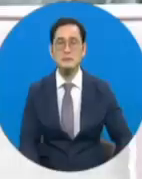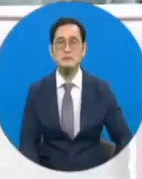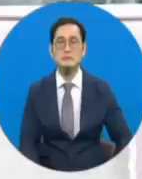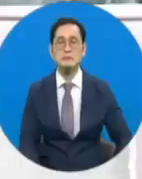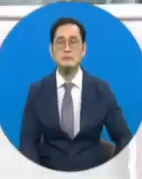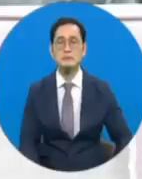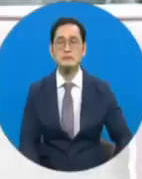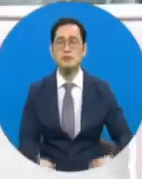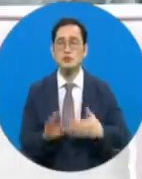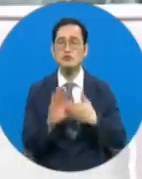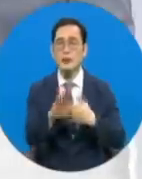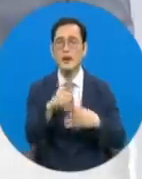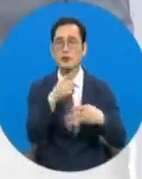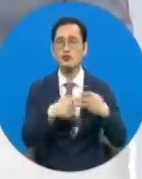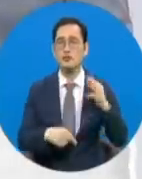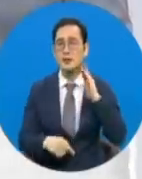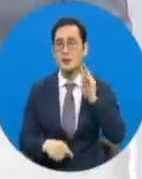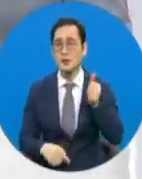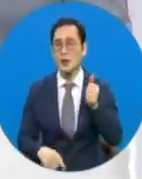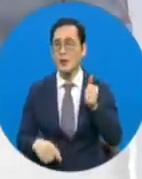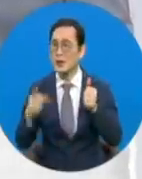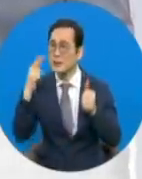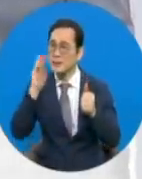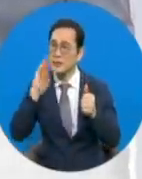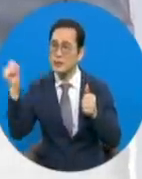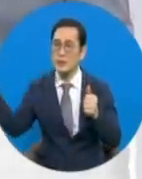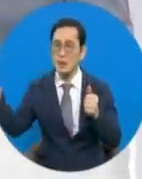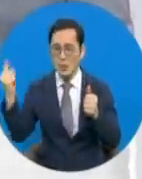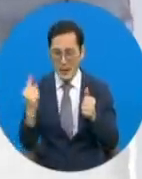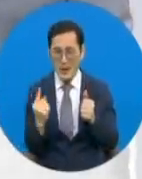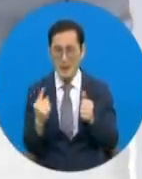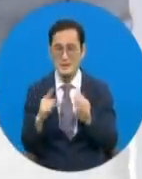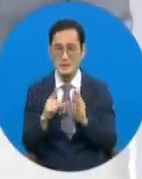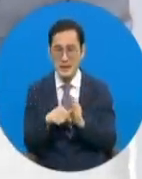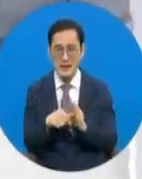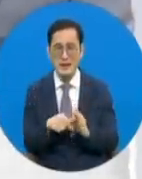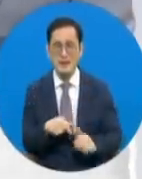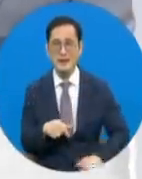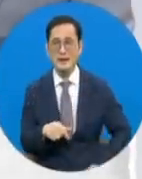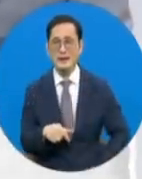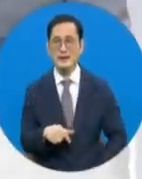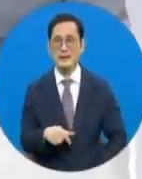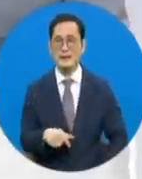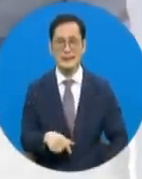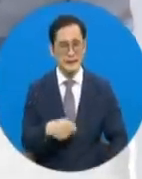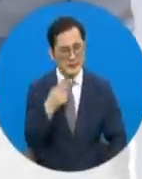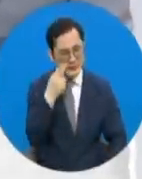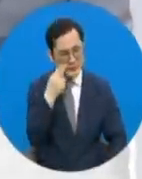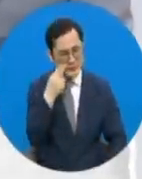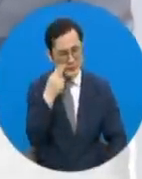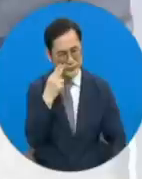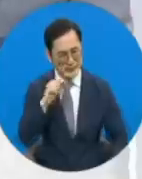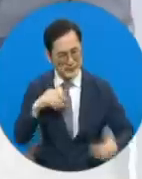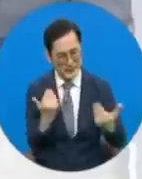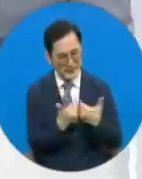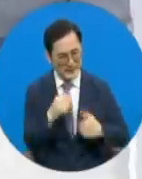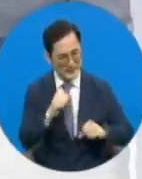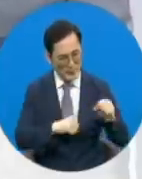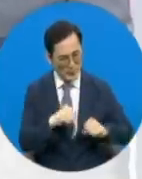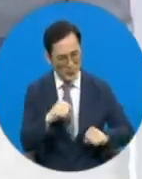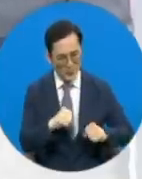온 바이든 대통령이 또 한 번 거의 비슷한 발언을 한 거거든요. 한 번도 말하자면 미국을 반하는